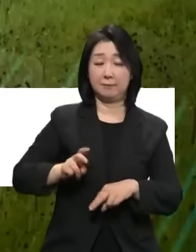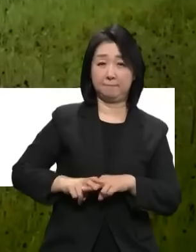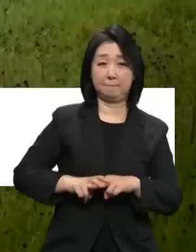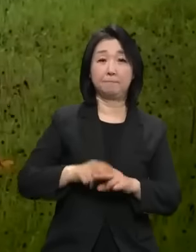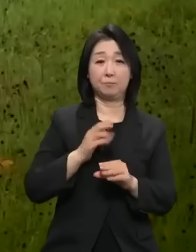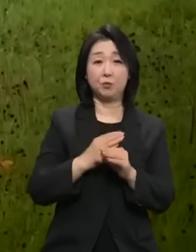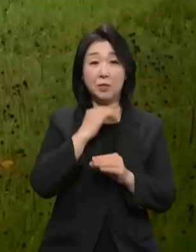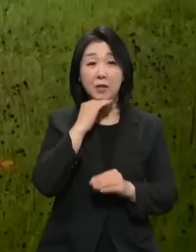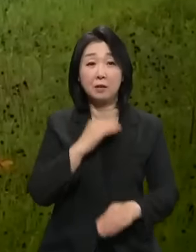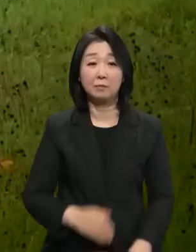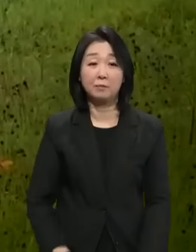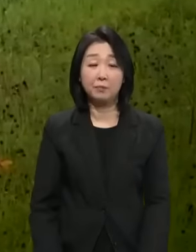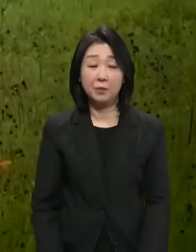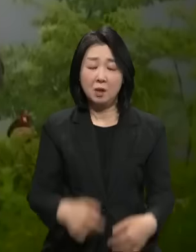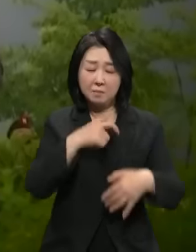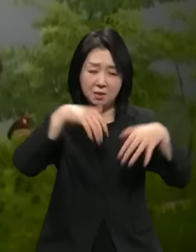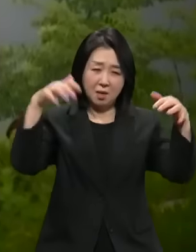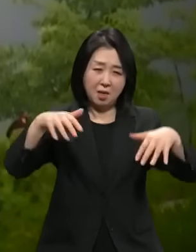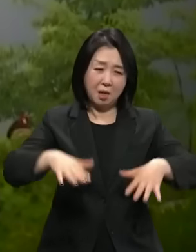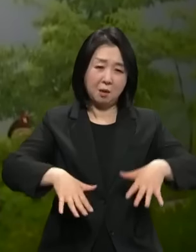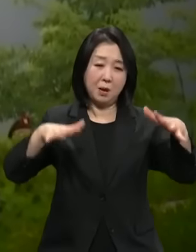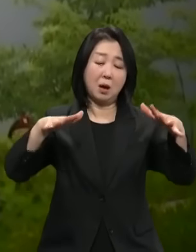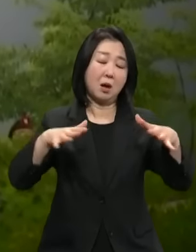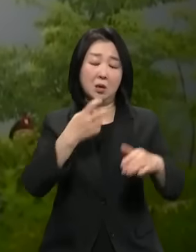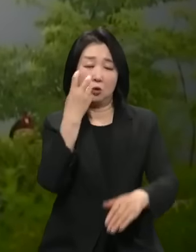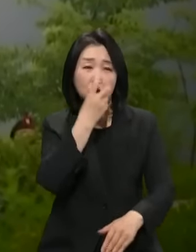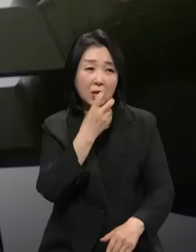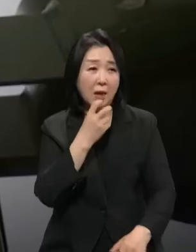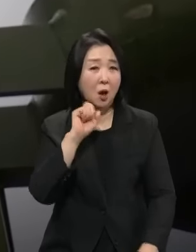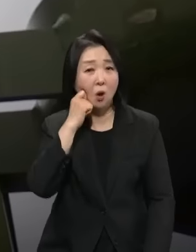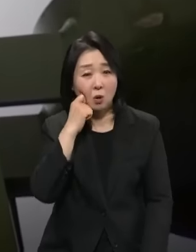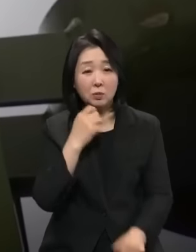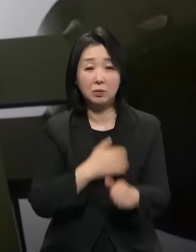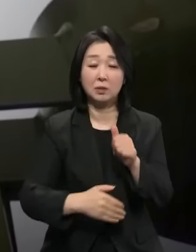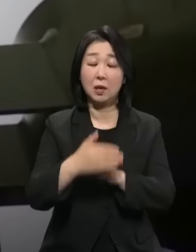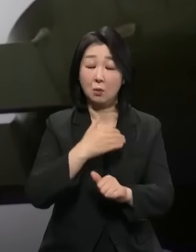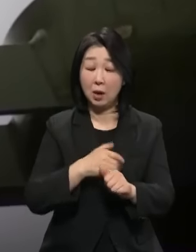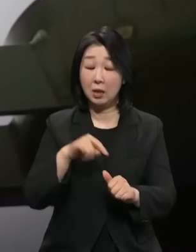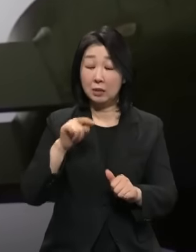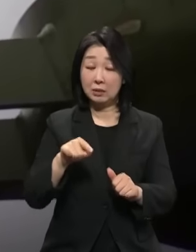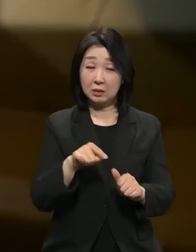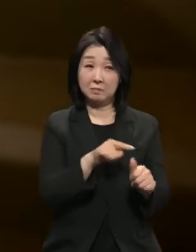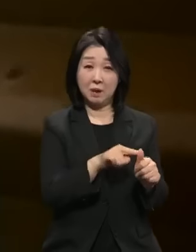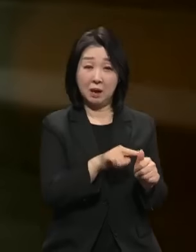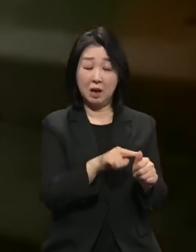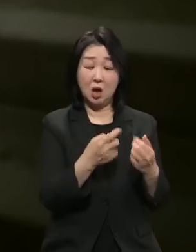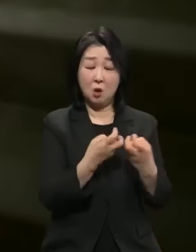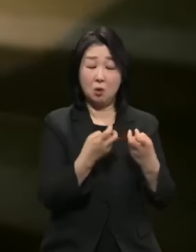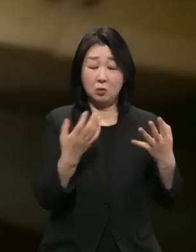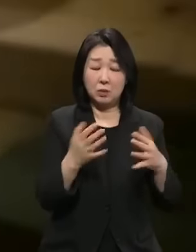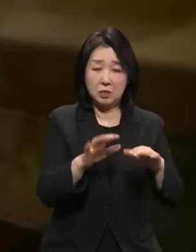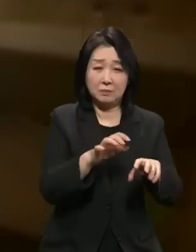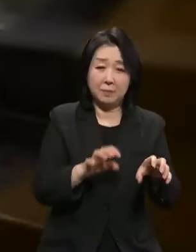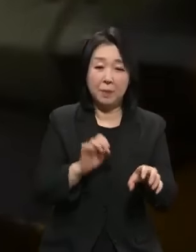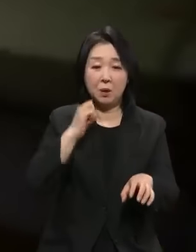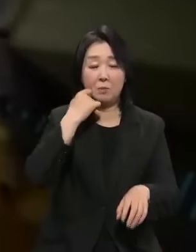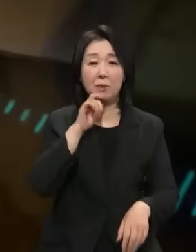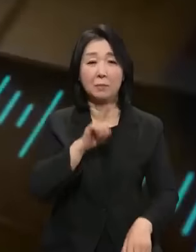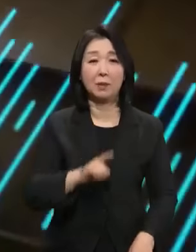했습니다. 폭우로 수색 작업이 쉽지 않은 상황이라는 건데 여단장은 사단장의 의사 때문에 당장 철수가 어렵다고